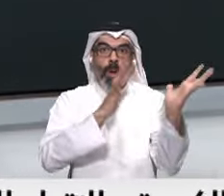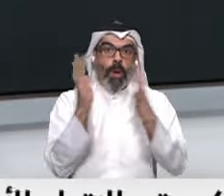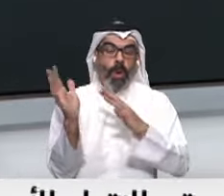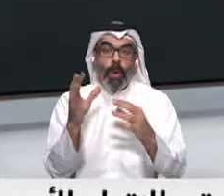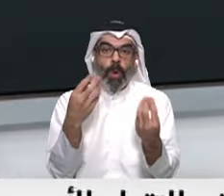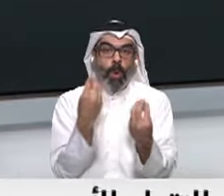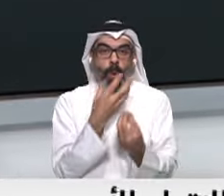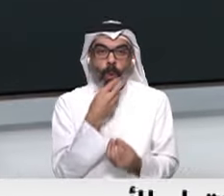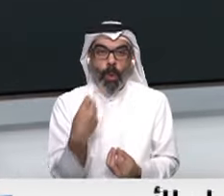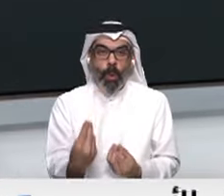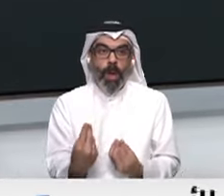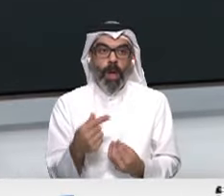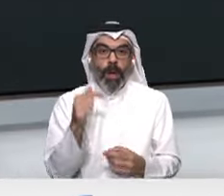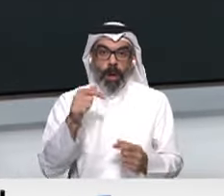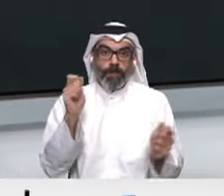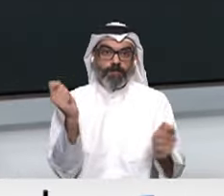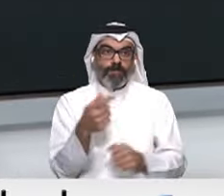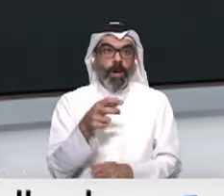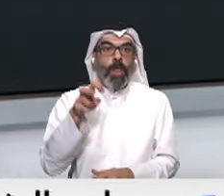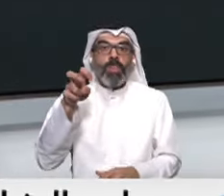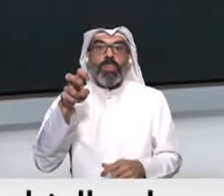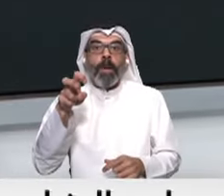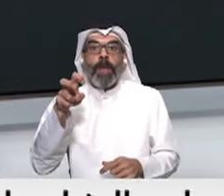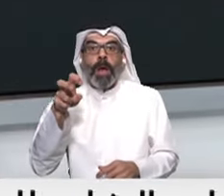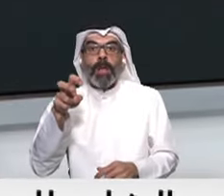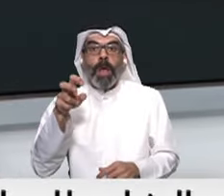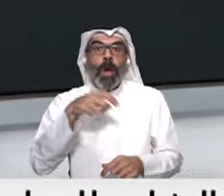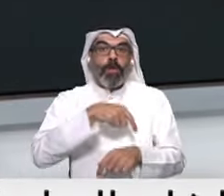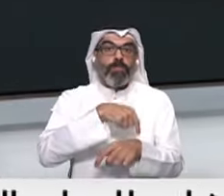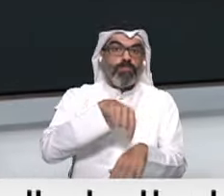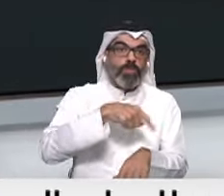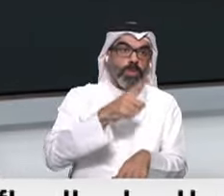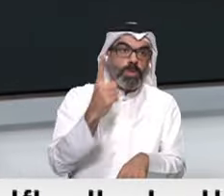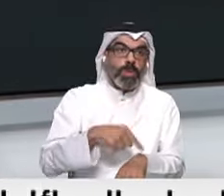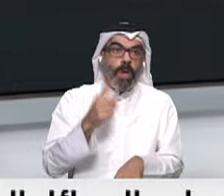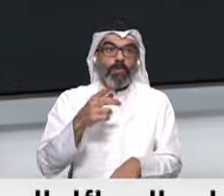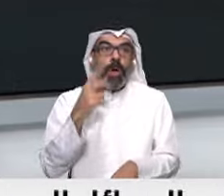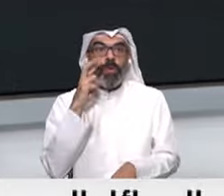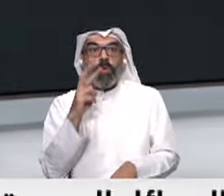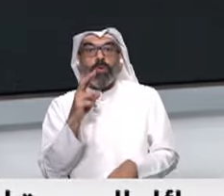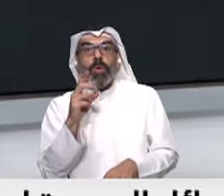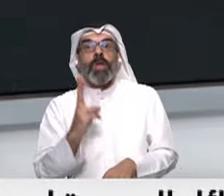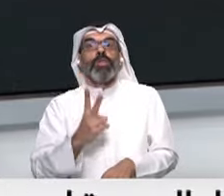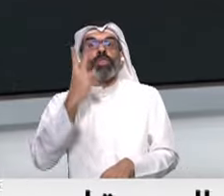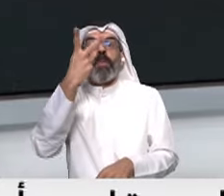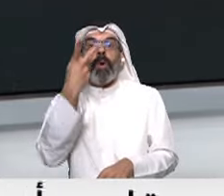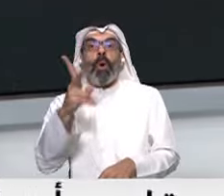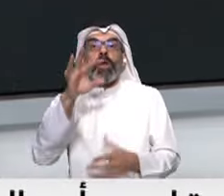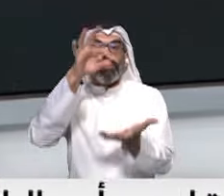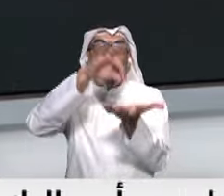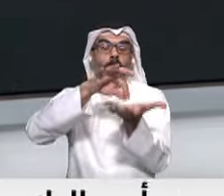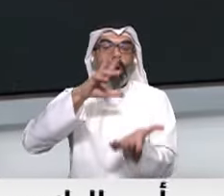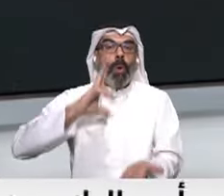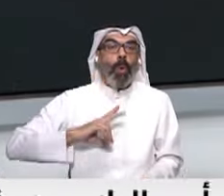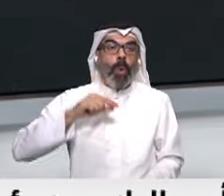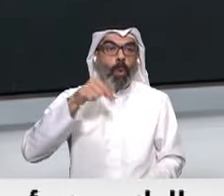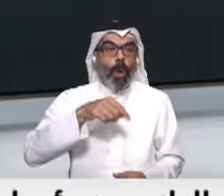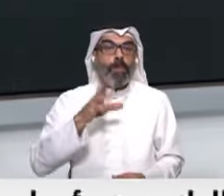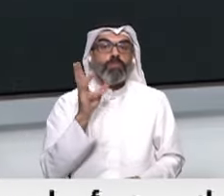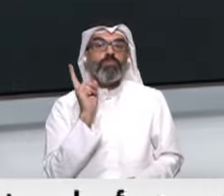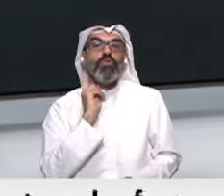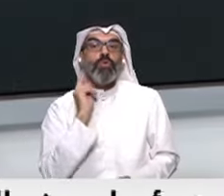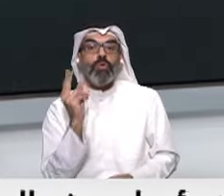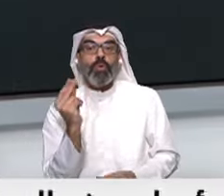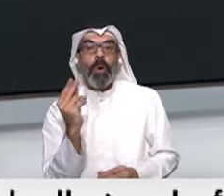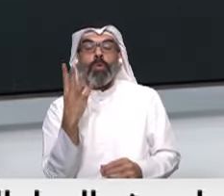السرعه سرعه الرياح حاليا 8 ك في الساعه ودرجه الحراره حاليا 27 درجه مئويه اجواء معتدله نسبيا نسبه الرطوبه في